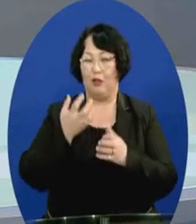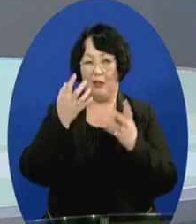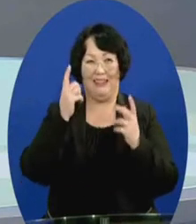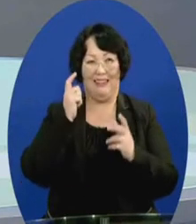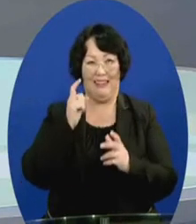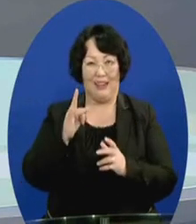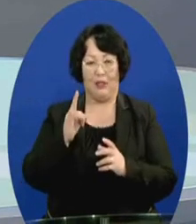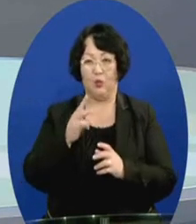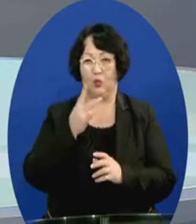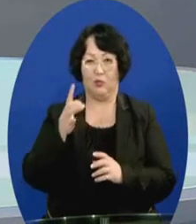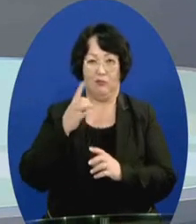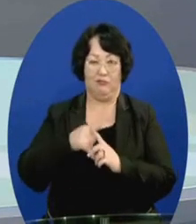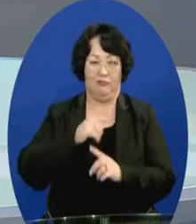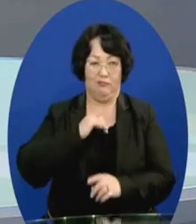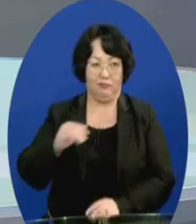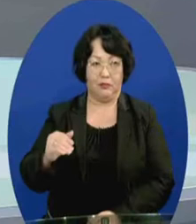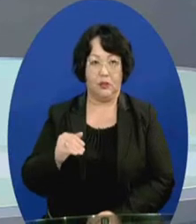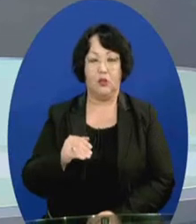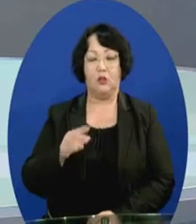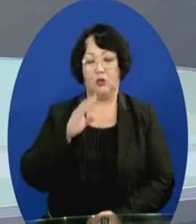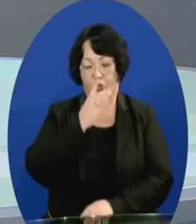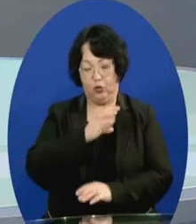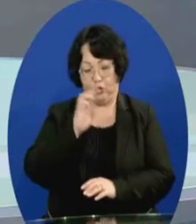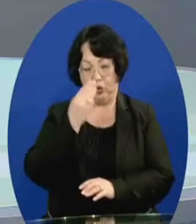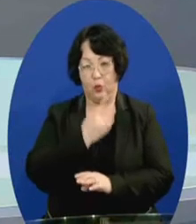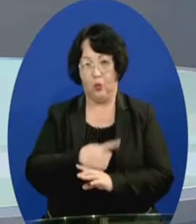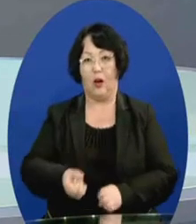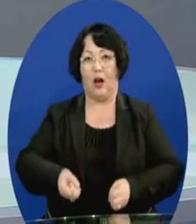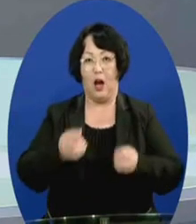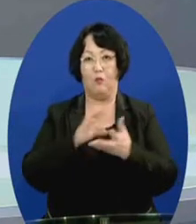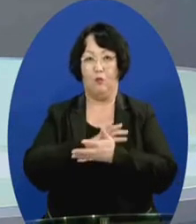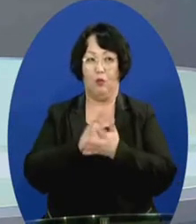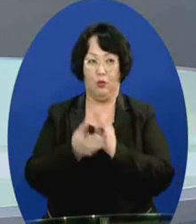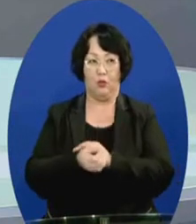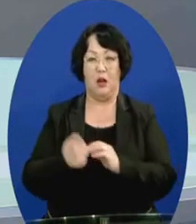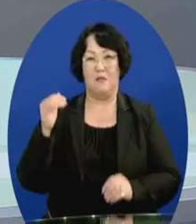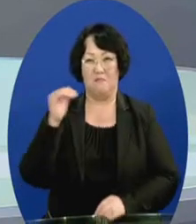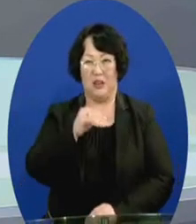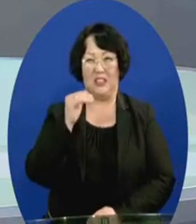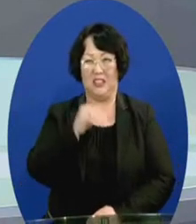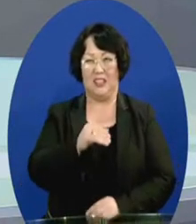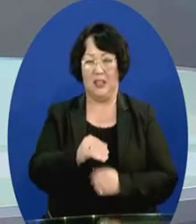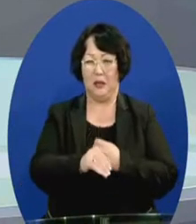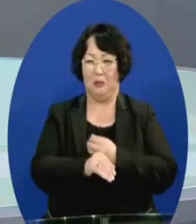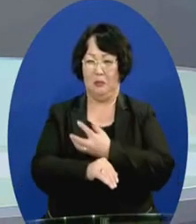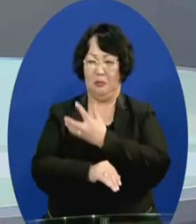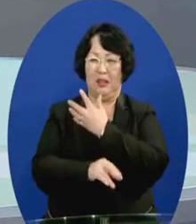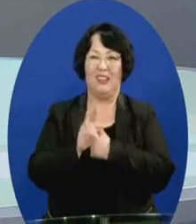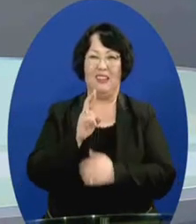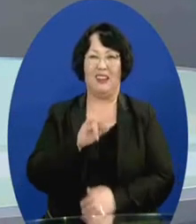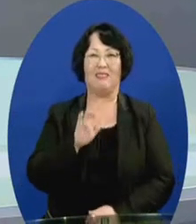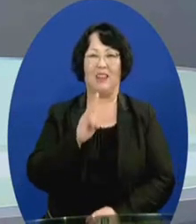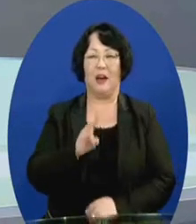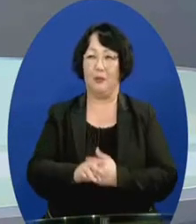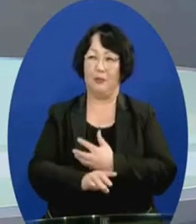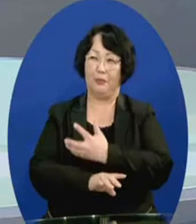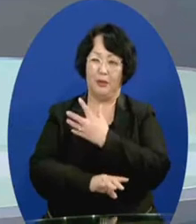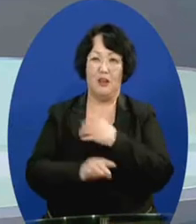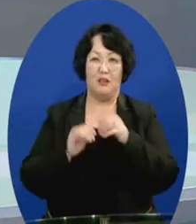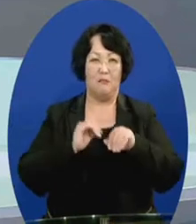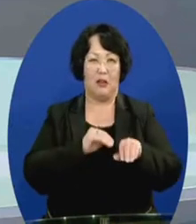нүүрсийг ийхүү хязгаарлаж тодорхой үр дүн гарч эхэлтэл дараагийн их үсэг буюу автомашины тоо эрс нэмэгдэж агаарын бохирдуулалт нөлөөлөх